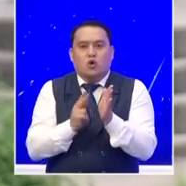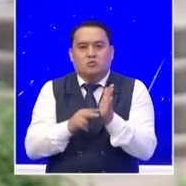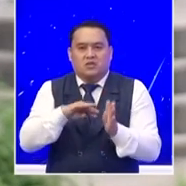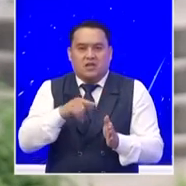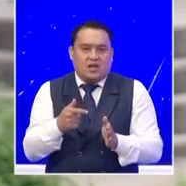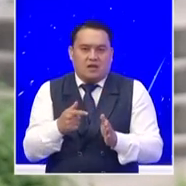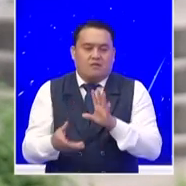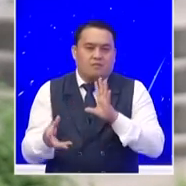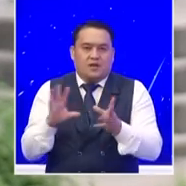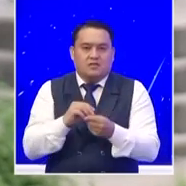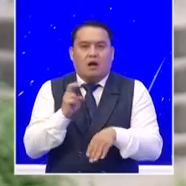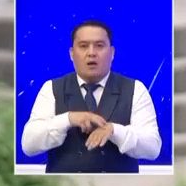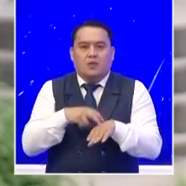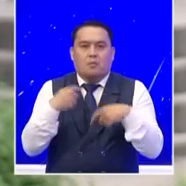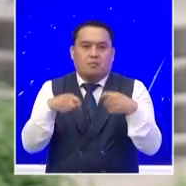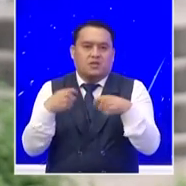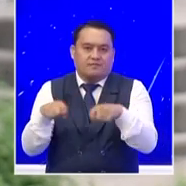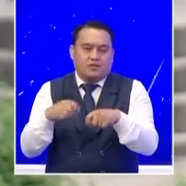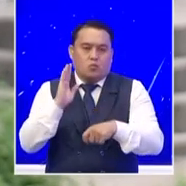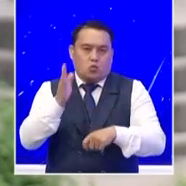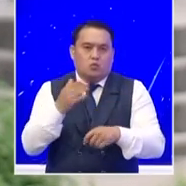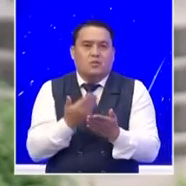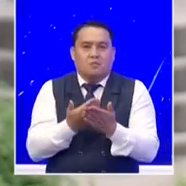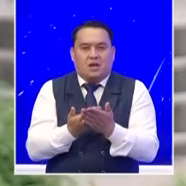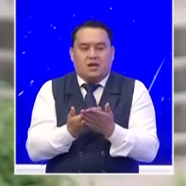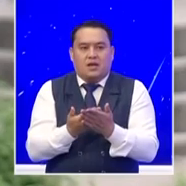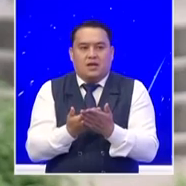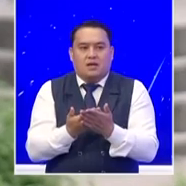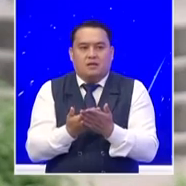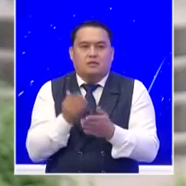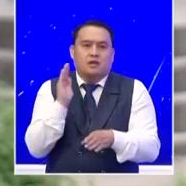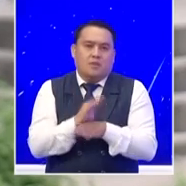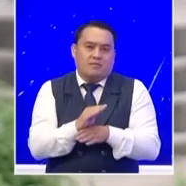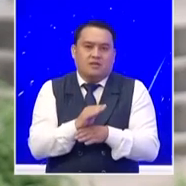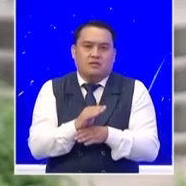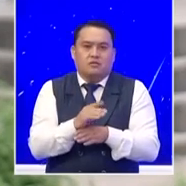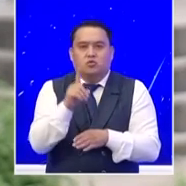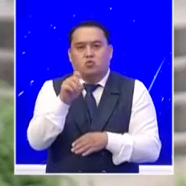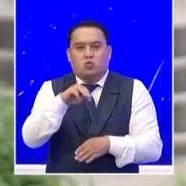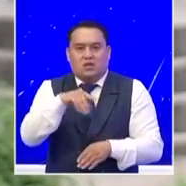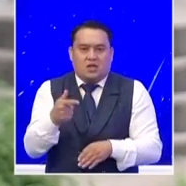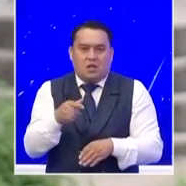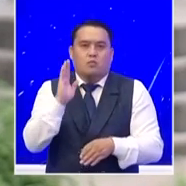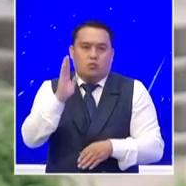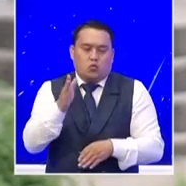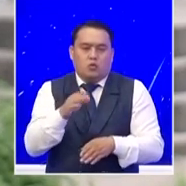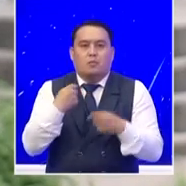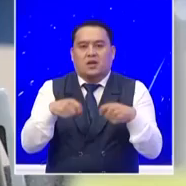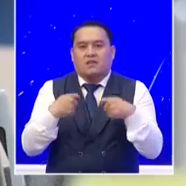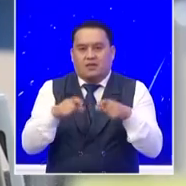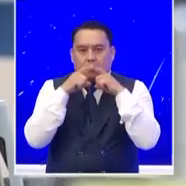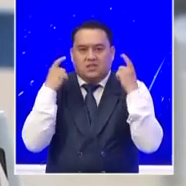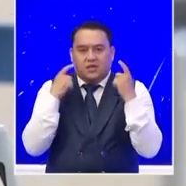выходит. Если по аптекам разослать, они свои вот эти добавляют, и где-то в пределах 100 тенге будет продавать